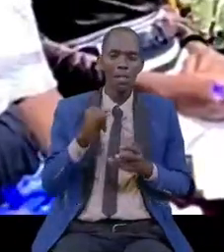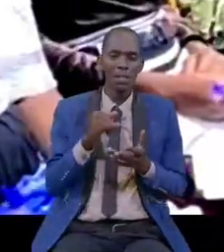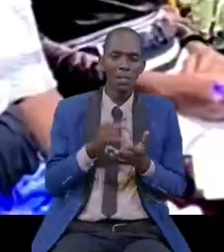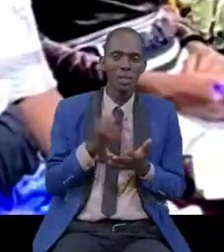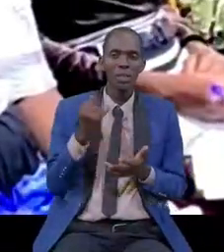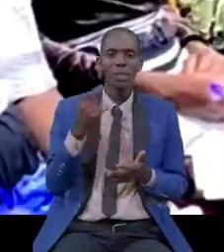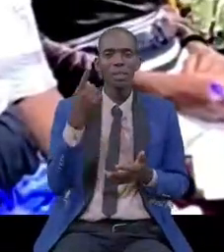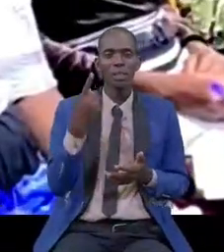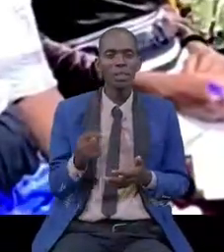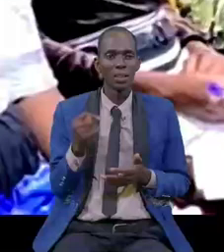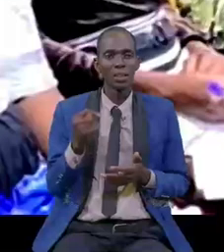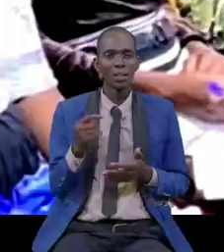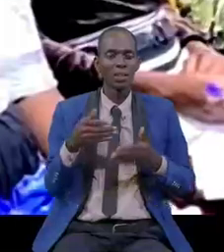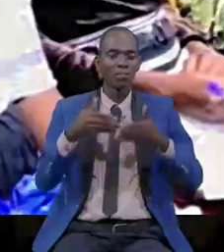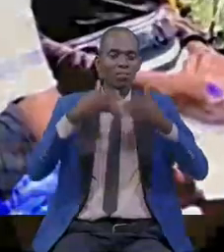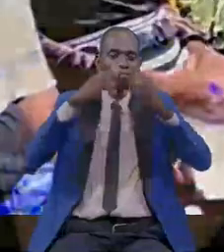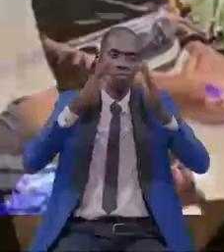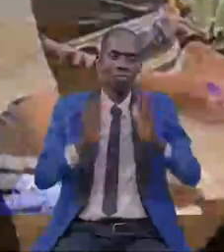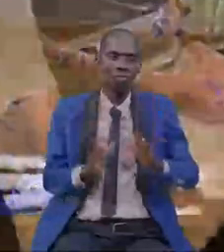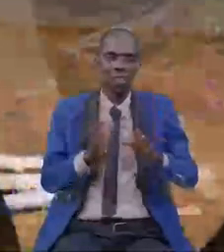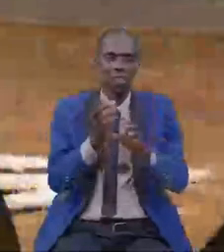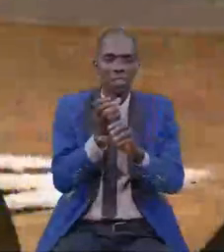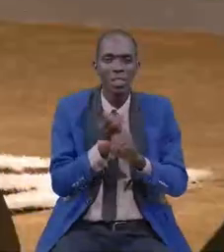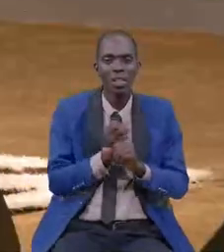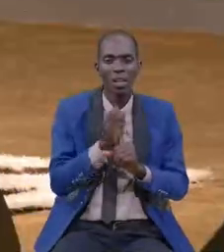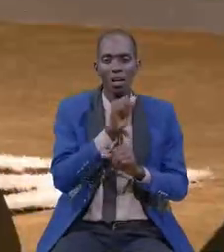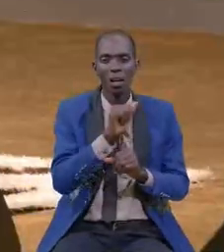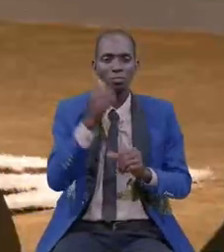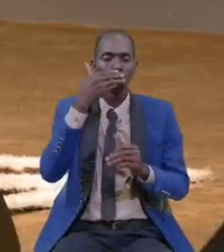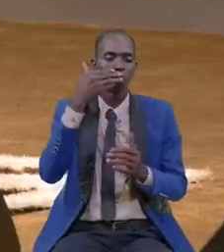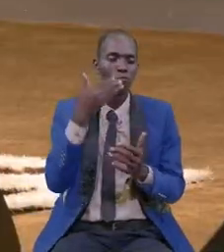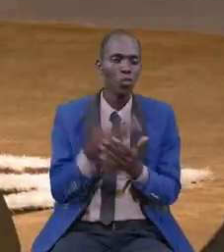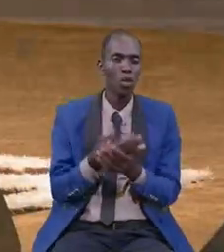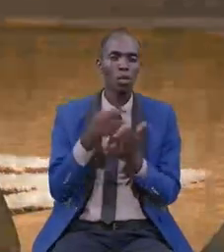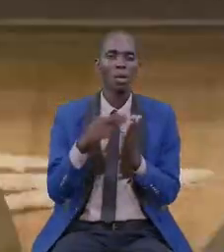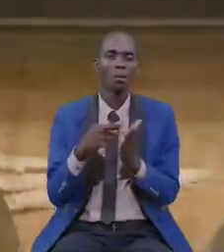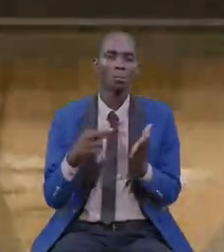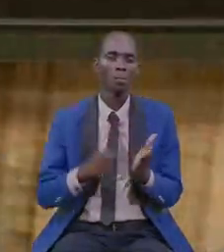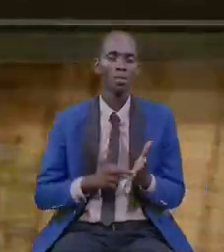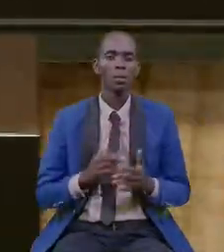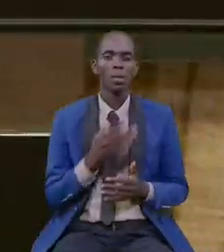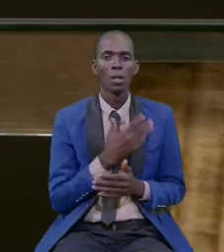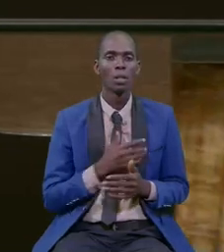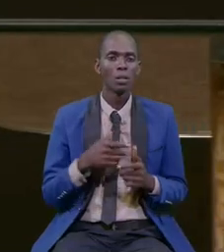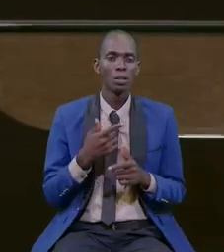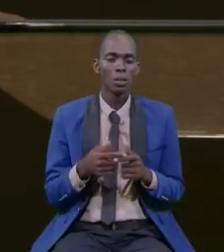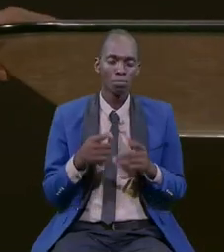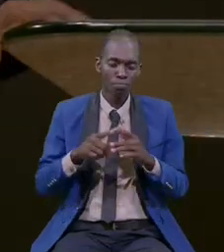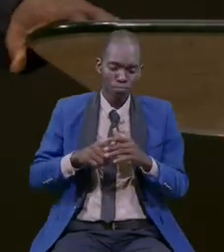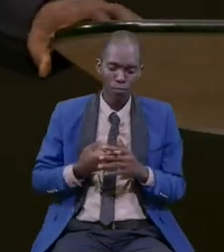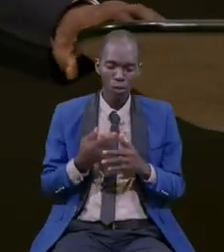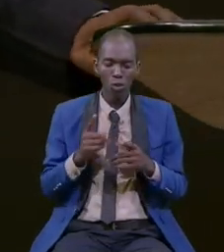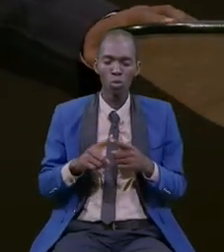les anciens ont obtenu un témoignage favorable il a commencé par mentionner ses